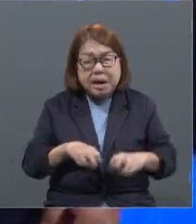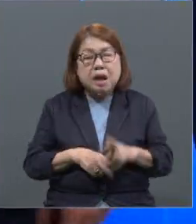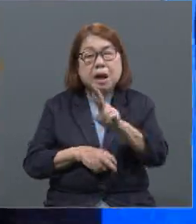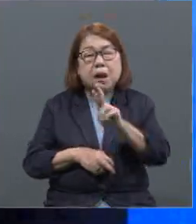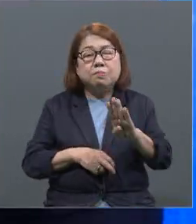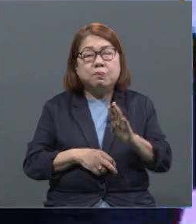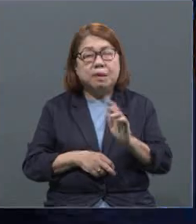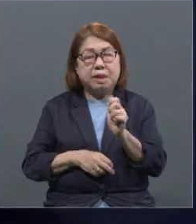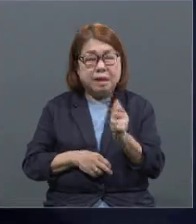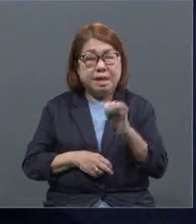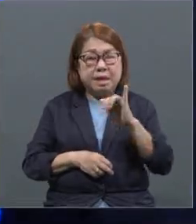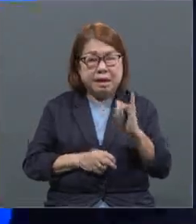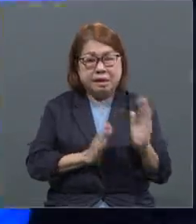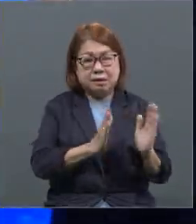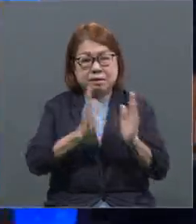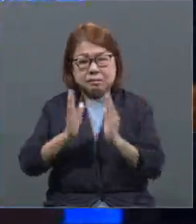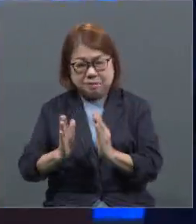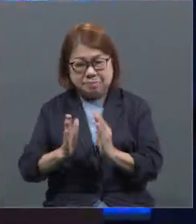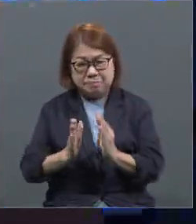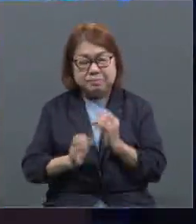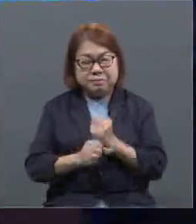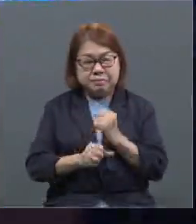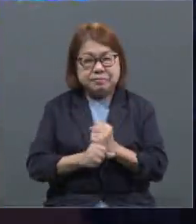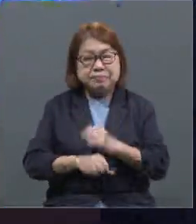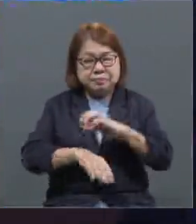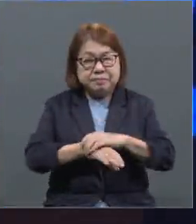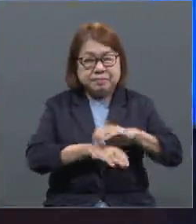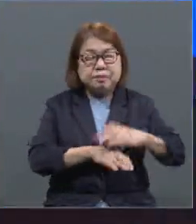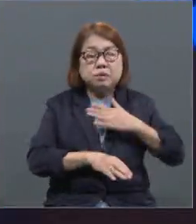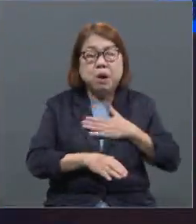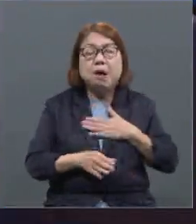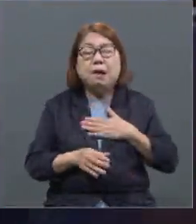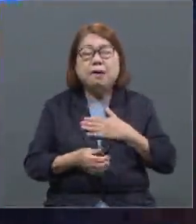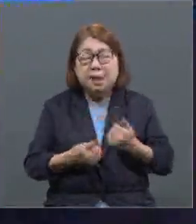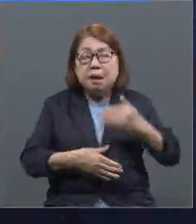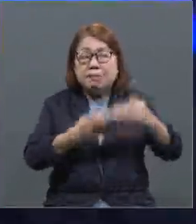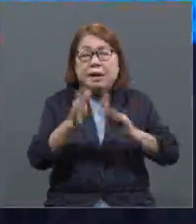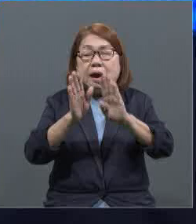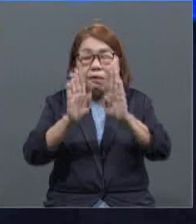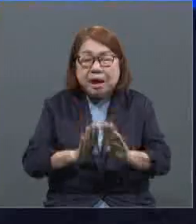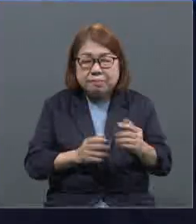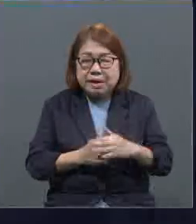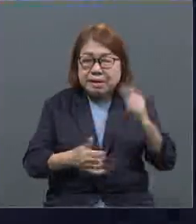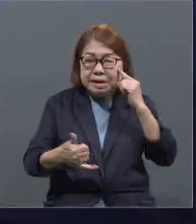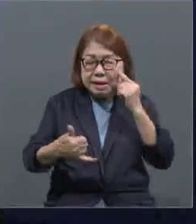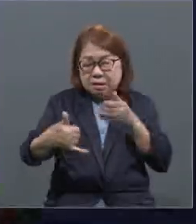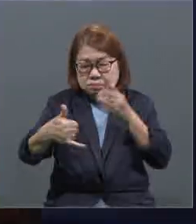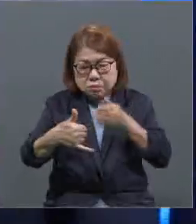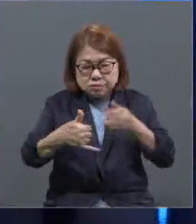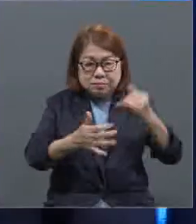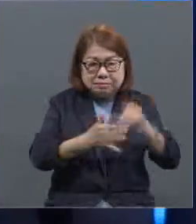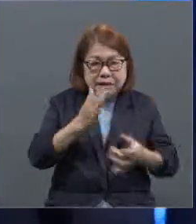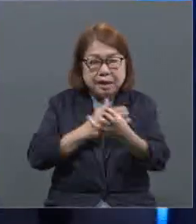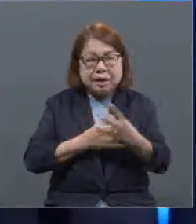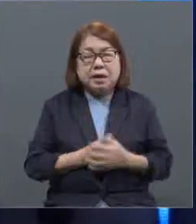มาขึ้นทะเบียนการดำเนินคดีของปปชเพื่อพัฒนาต้นแบบของระบบในการจัดประเภทข้อกล่าวหาในคดีต่างๆและ